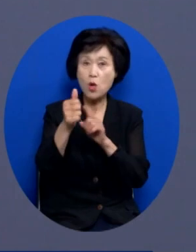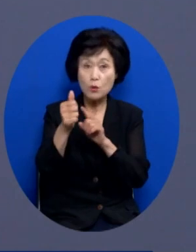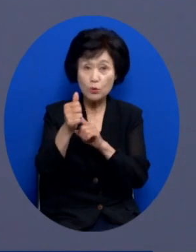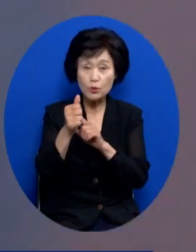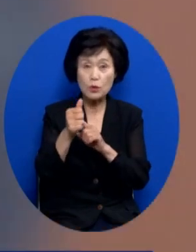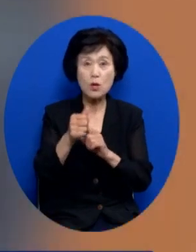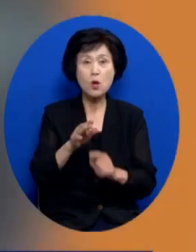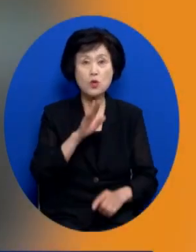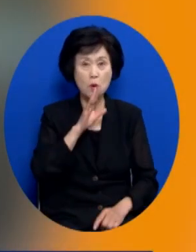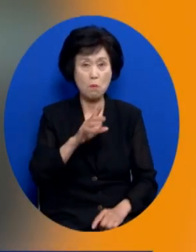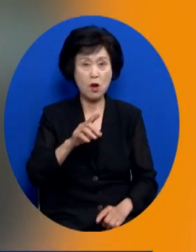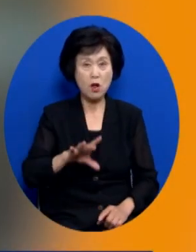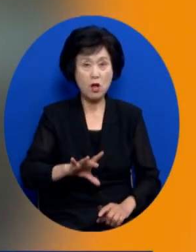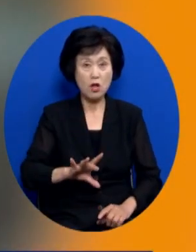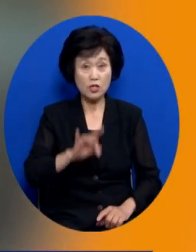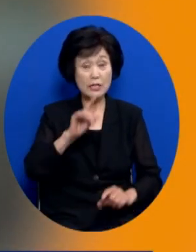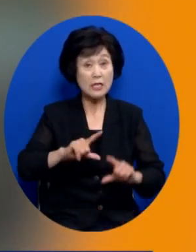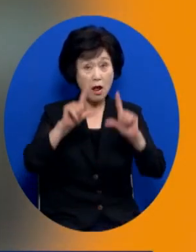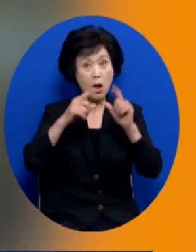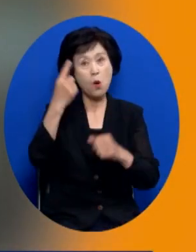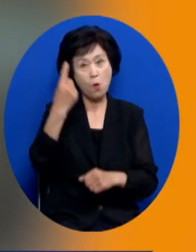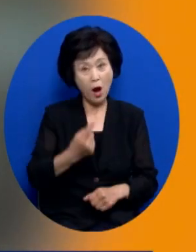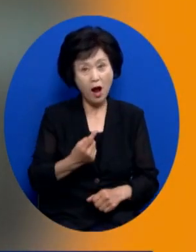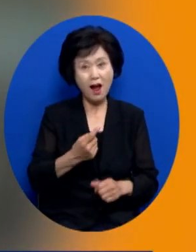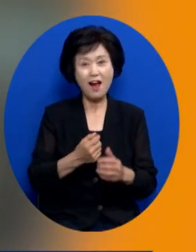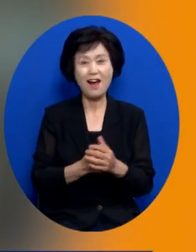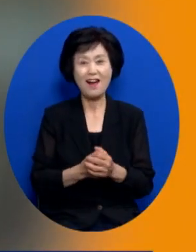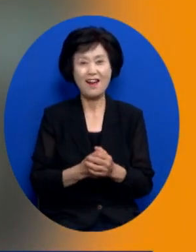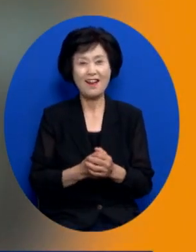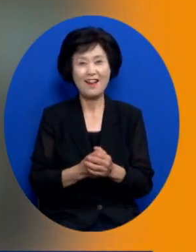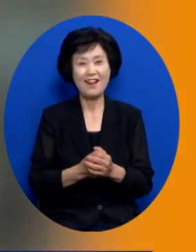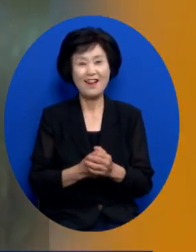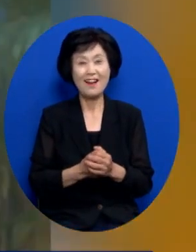첫날 왔어요. 오시니 하나님께서 만지셨나 봐. 이분도